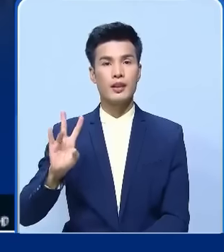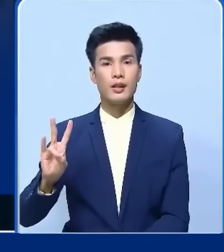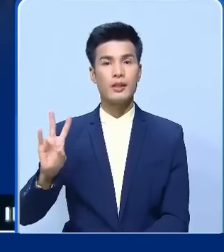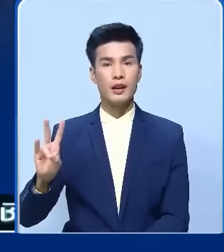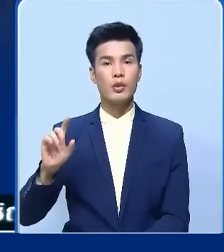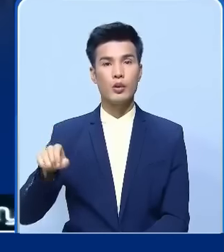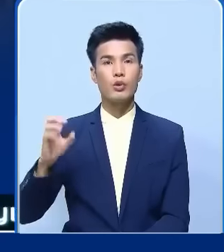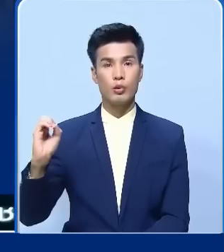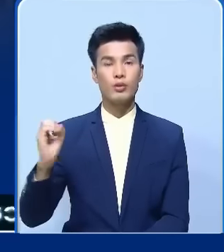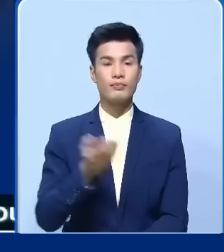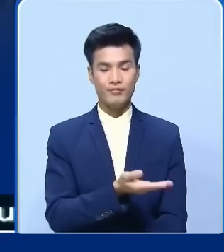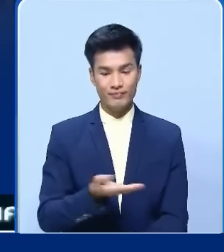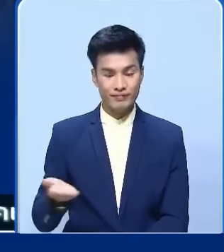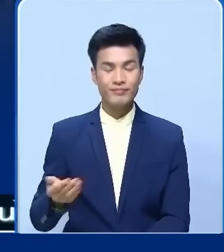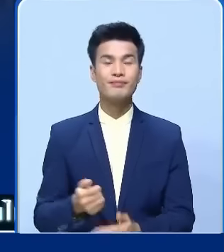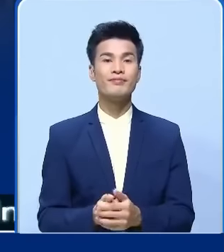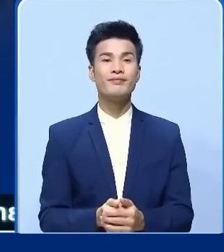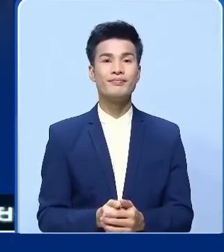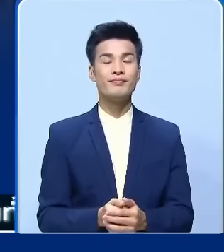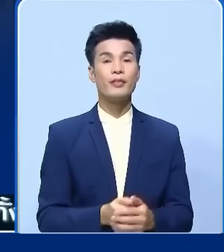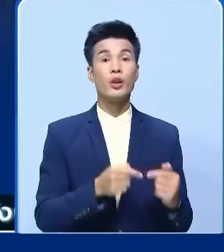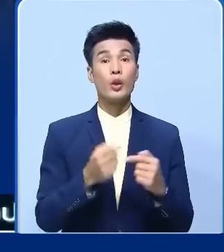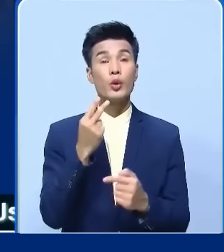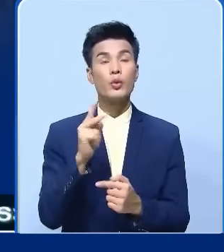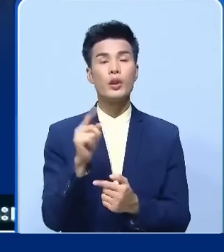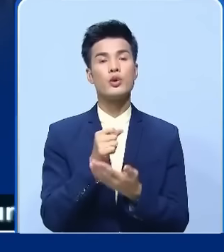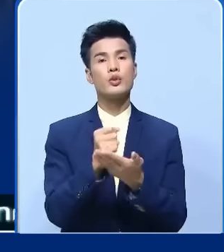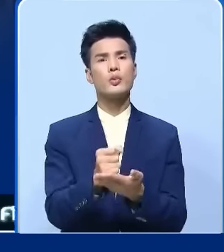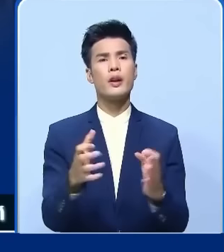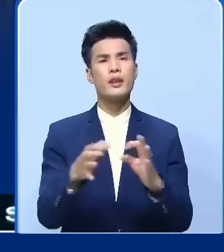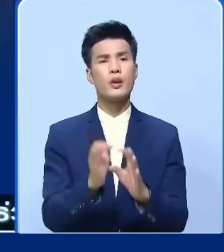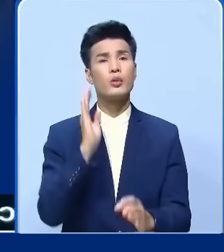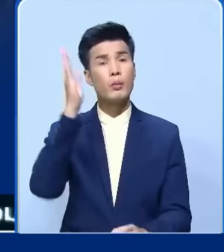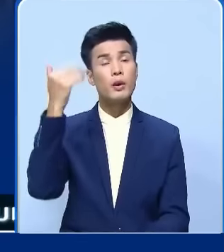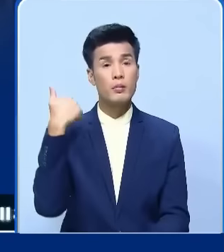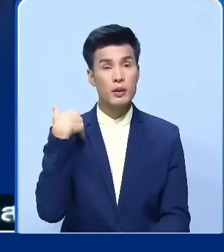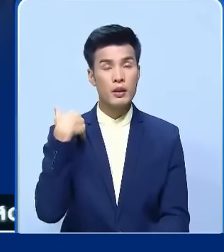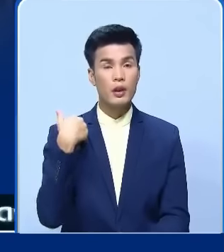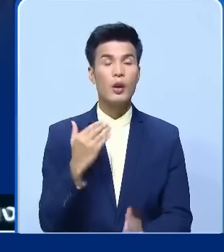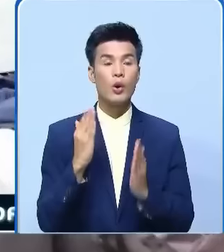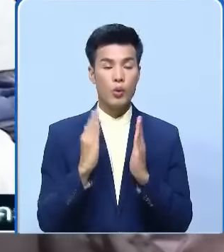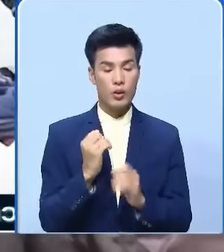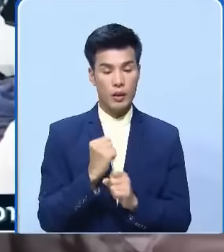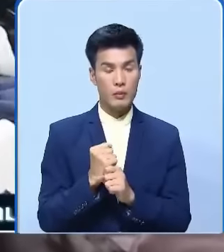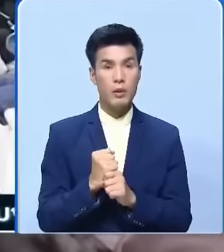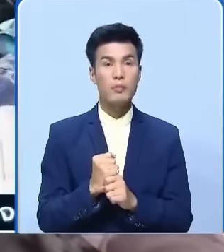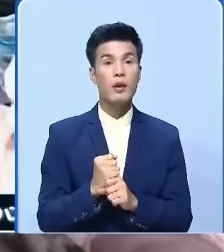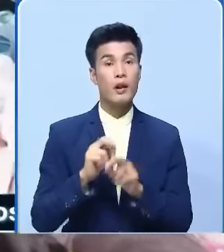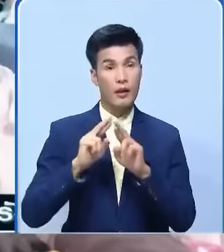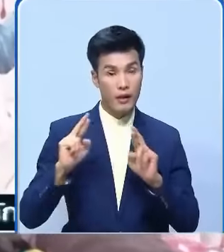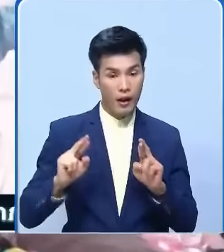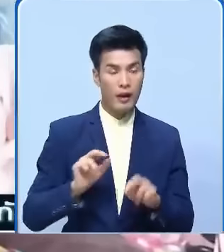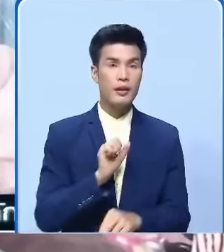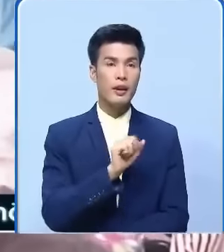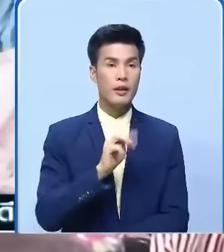024957777กด0นะคะ ไปดูความช่วยเหลือหลังจากนี้เนี่ยมันจะมีแบบบรรดาผู้ประกอบการ SME พวกนี้นะ